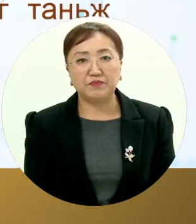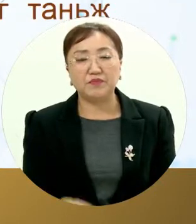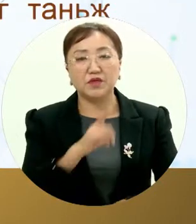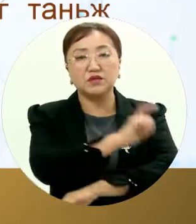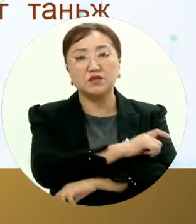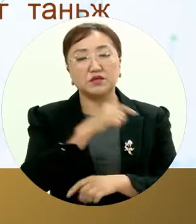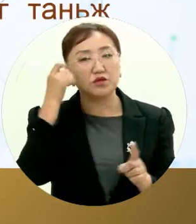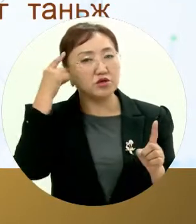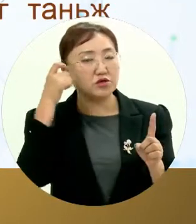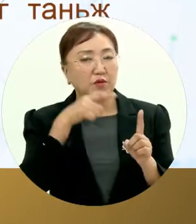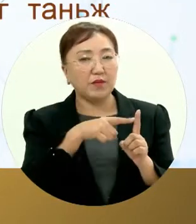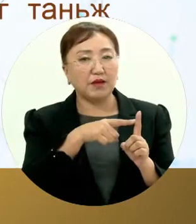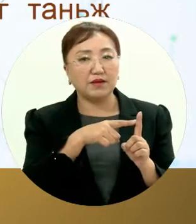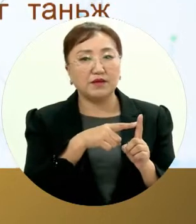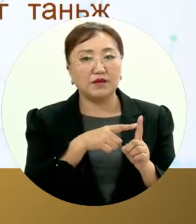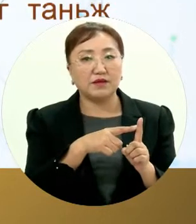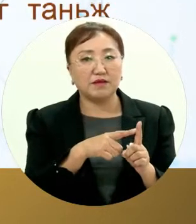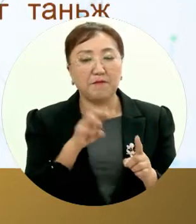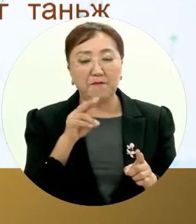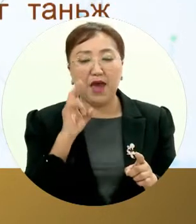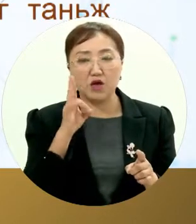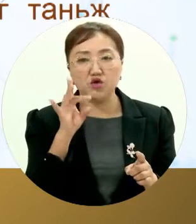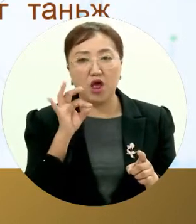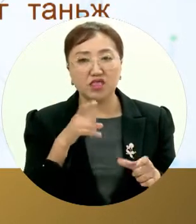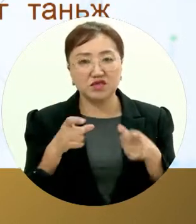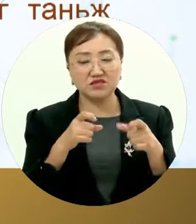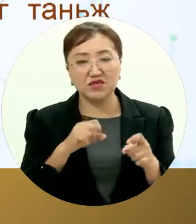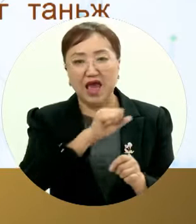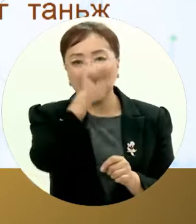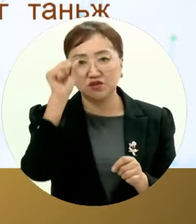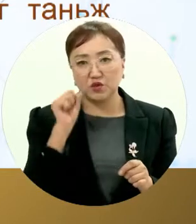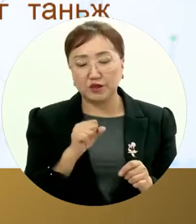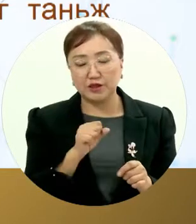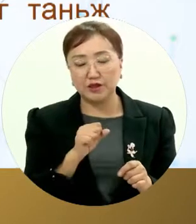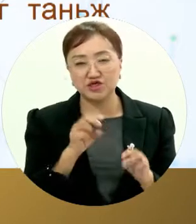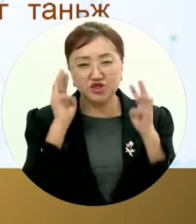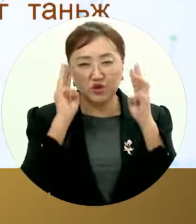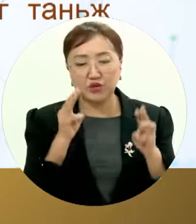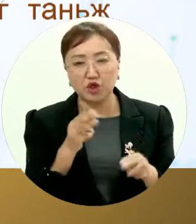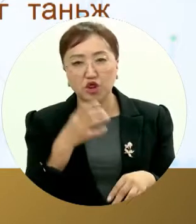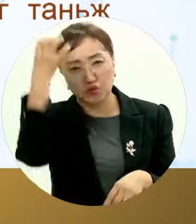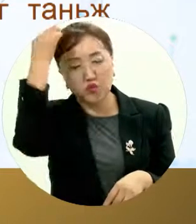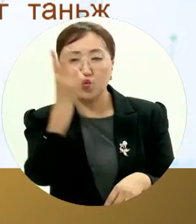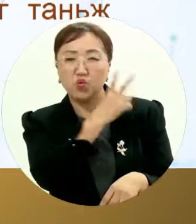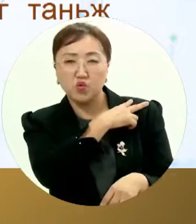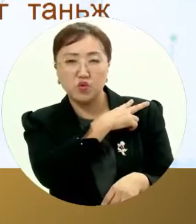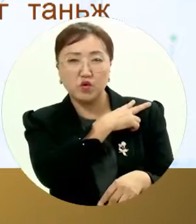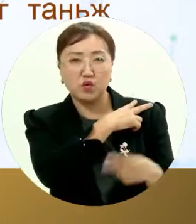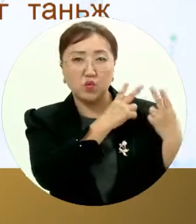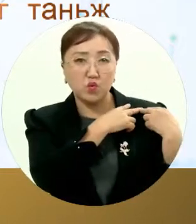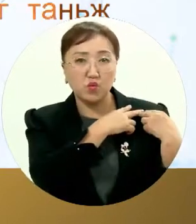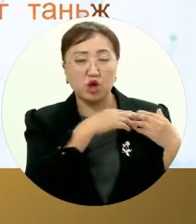За хичээлийн зорилго маань макро эдийн засгийн асуудлууд тэдгээрийг шийдвэрлэхэд төрийн үүрэг оролцоог таньж